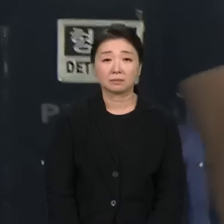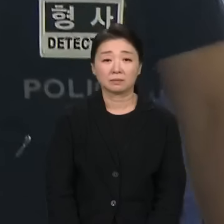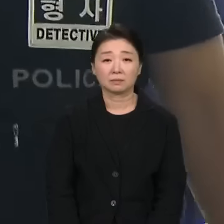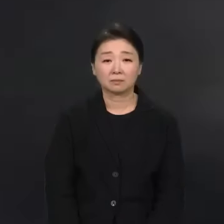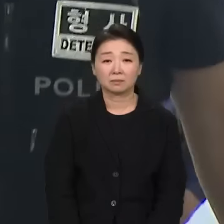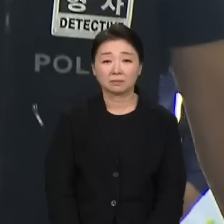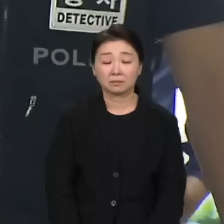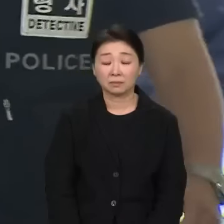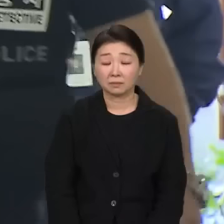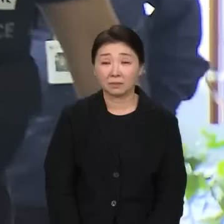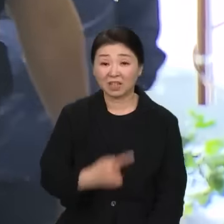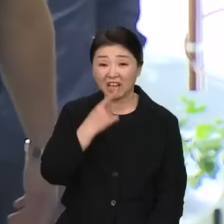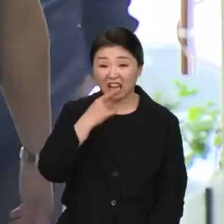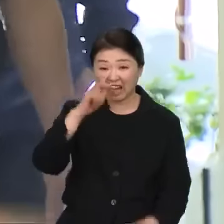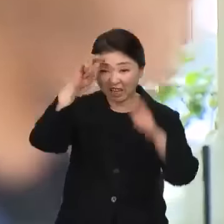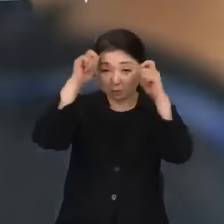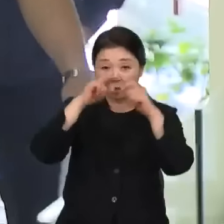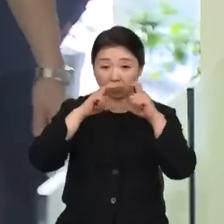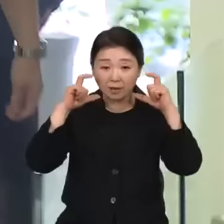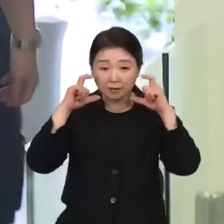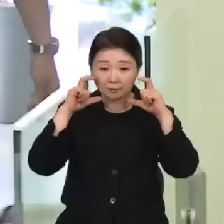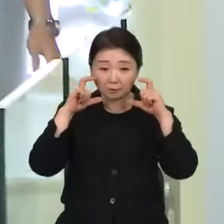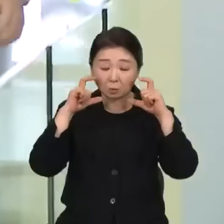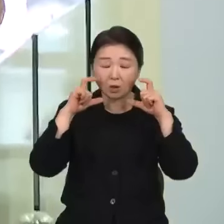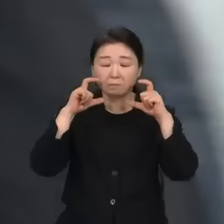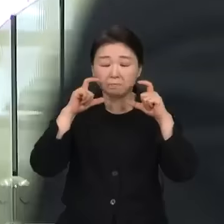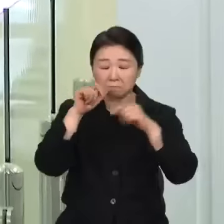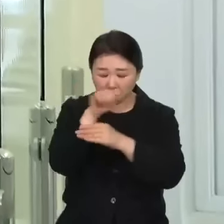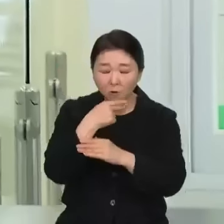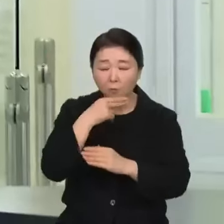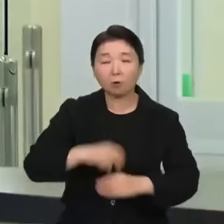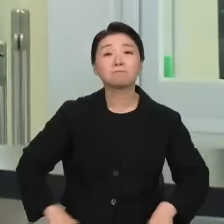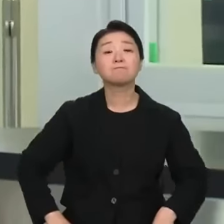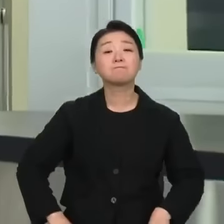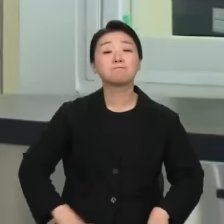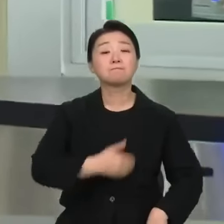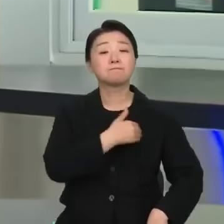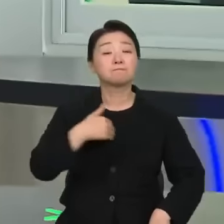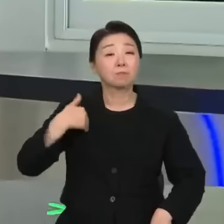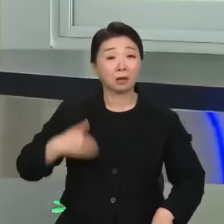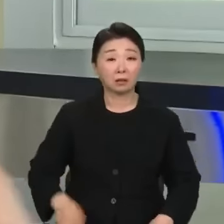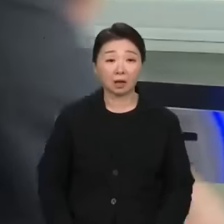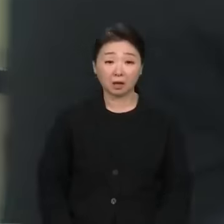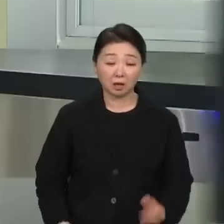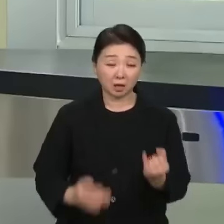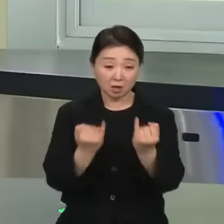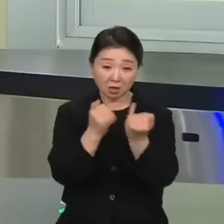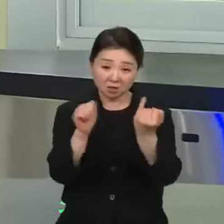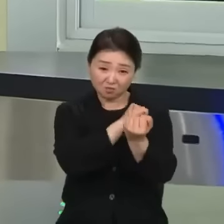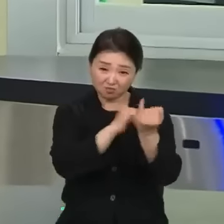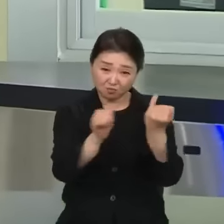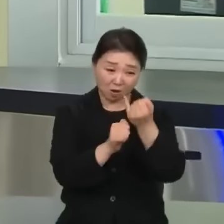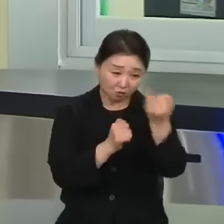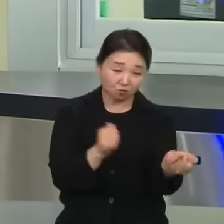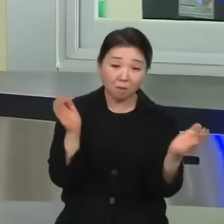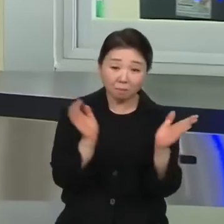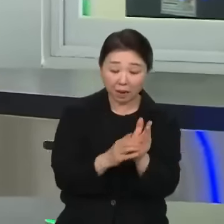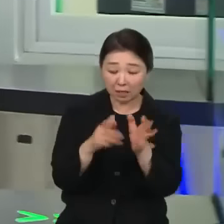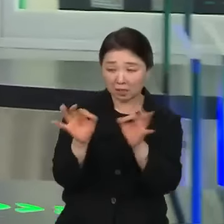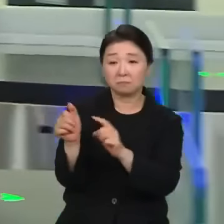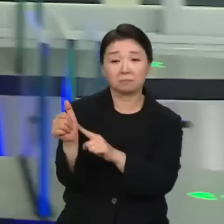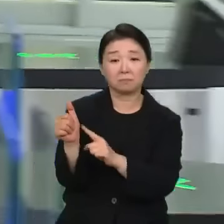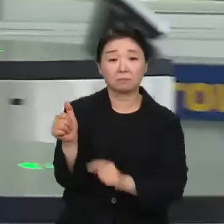흰 모자와 마스크를 쓴 이 남성은 고개를 숙이지 않았습니다. 전 여자친구 효정 씨를 때려 숨지게 한 혐의를 받는 김모